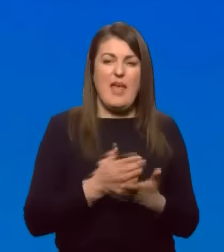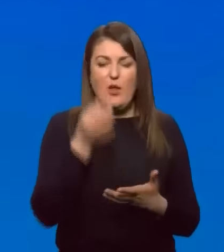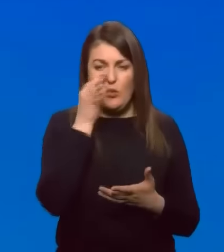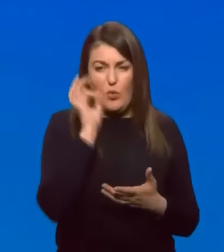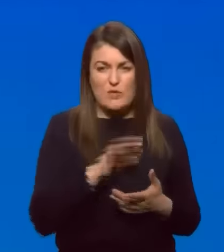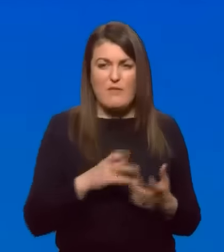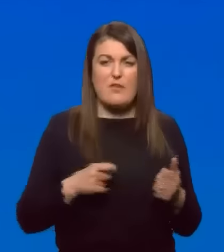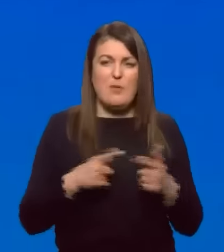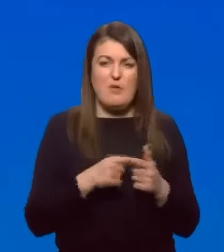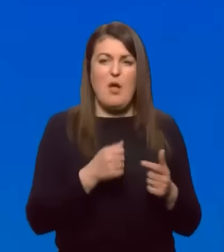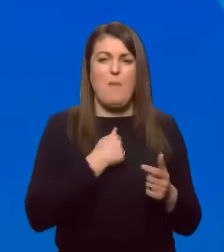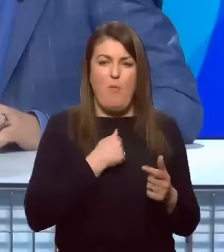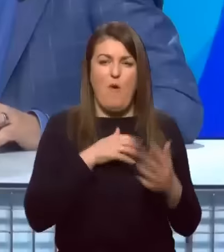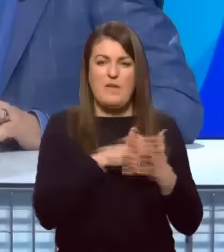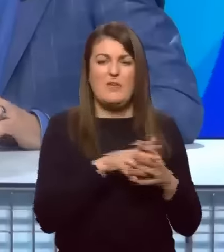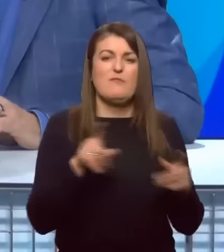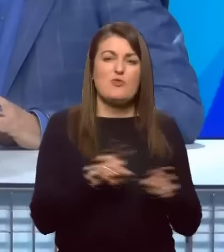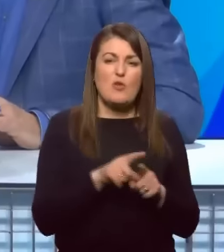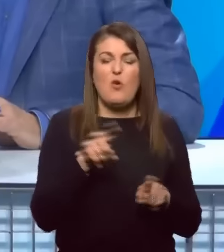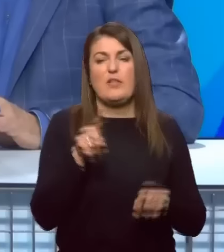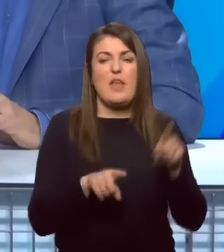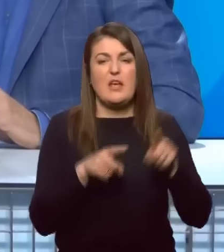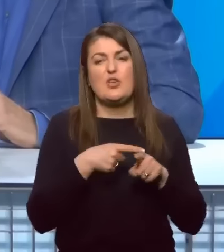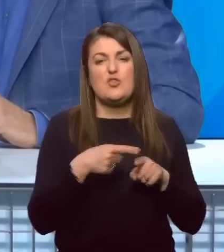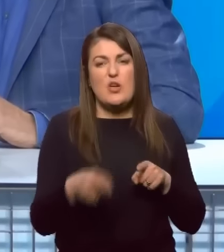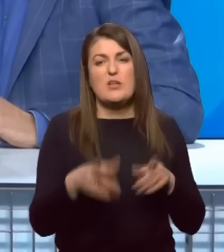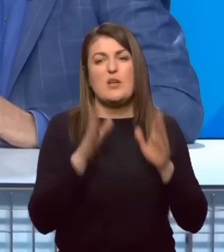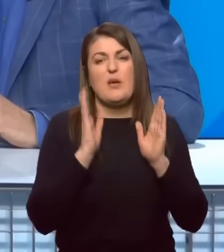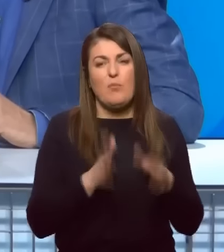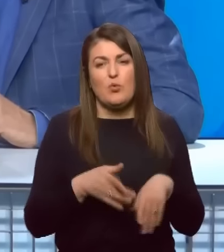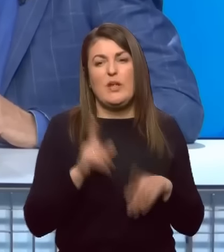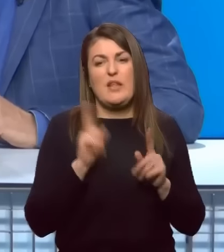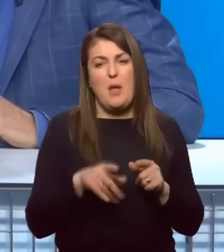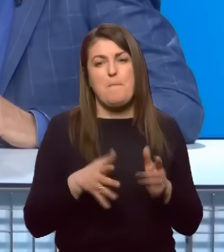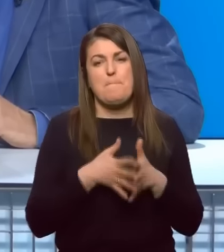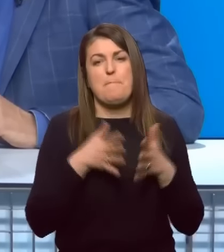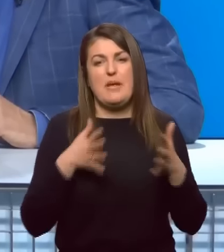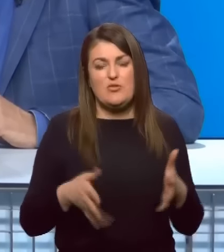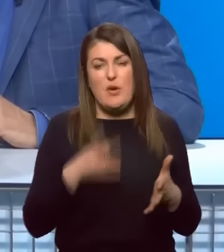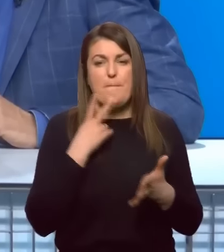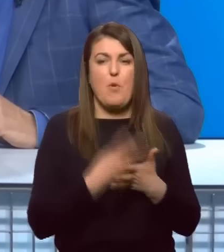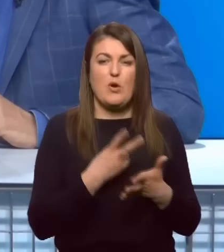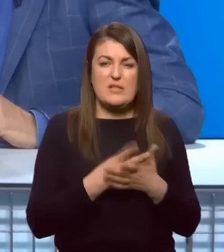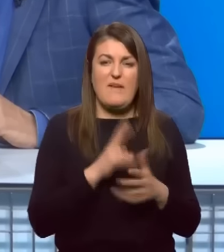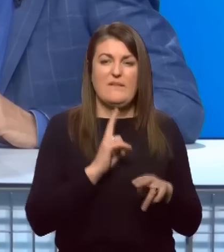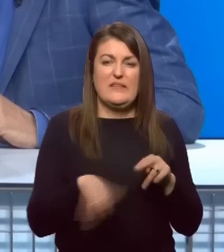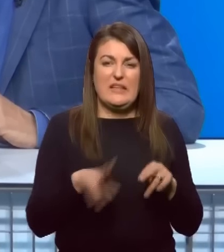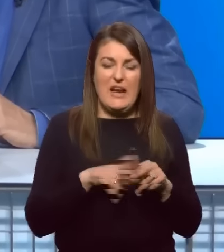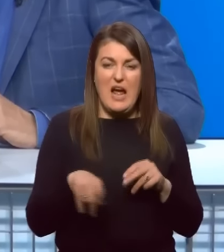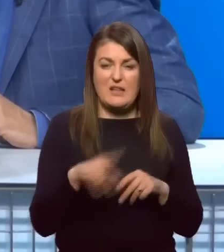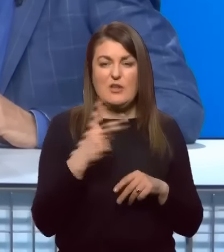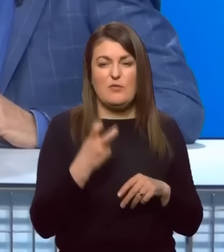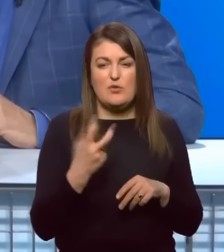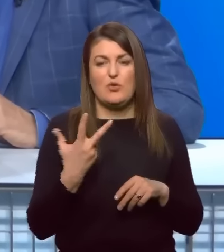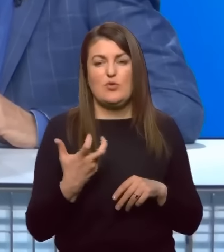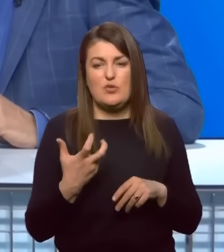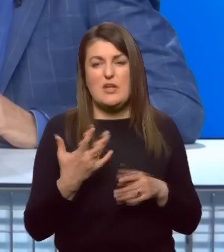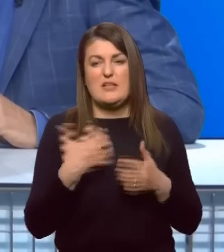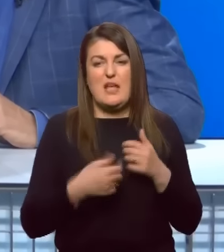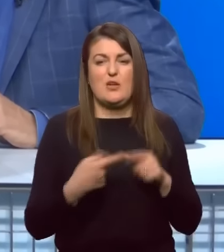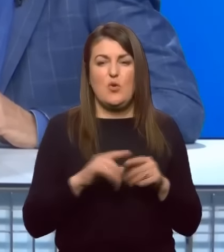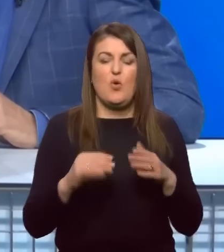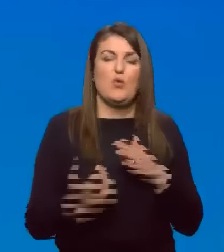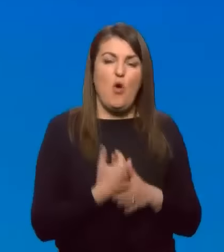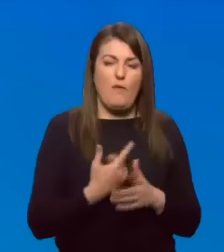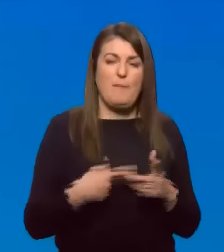досвід відповідно бойових дій, все одно деякий час буде навіть більший показник втрат до сотні-трьохсотні серед цього